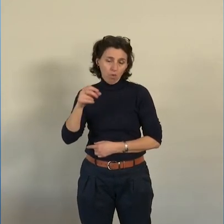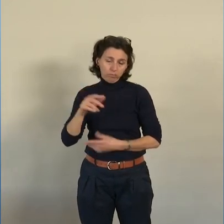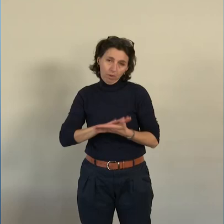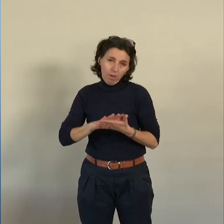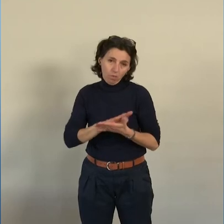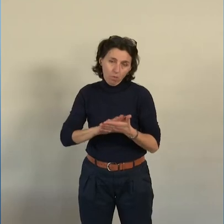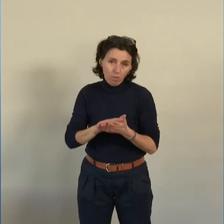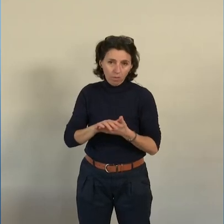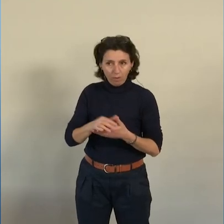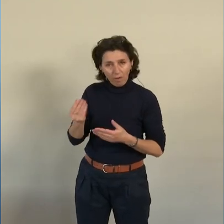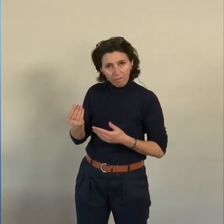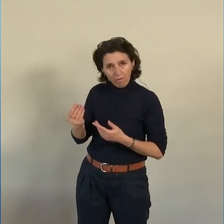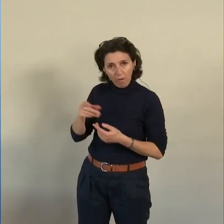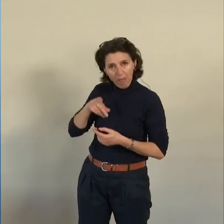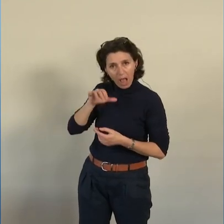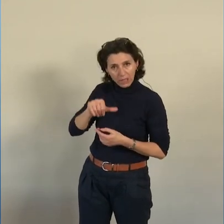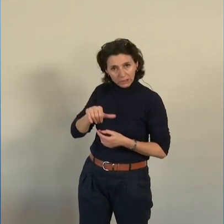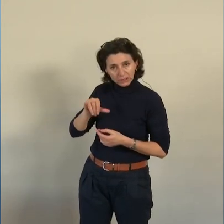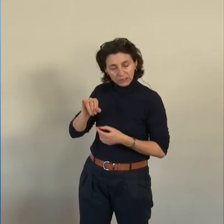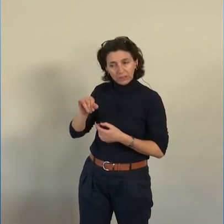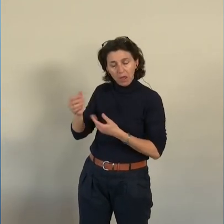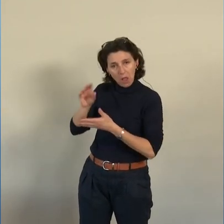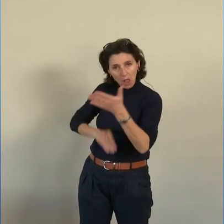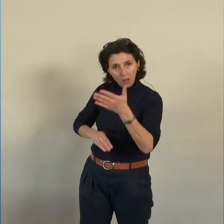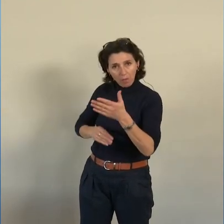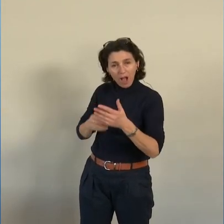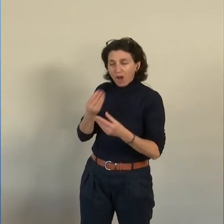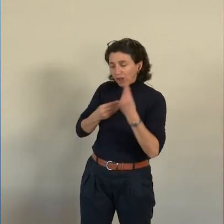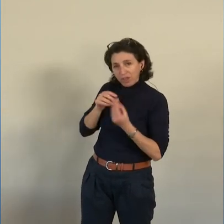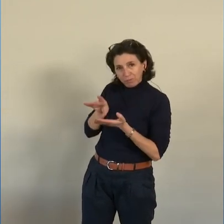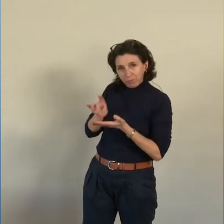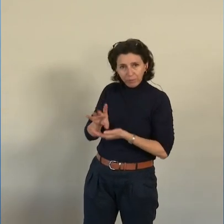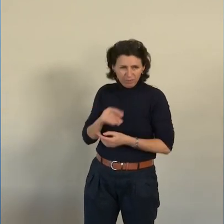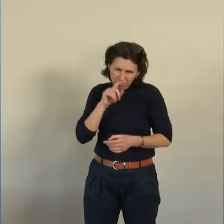pas accueillis à la cantine encore une fois c'est un